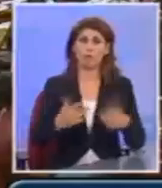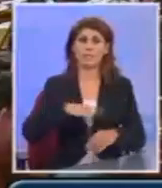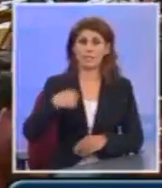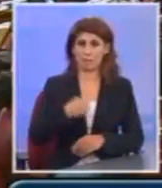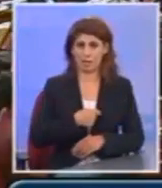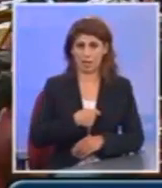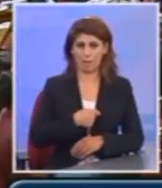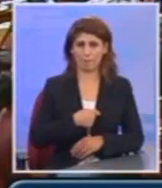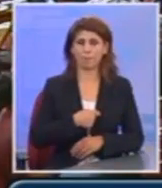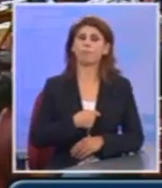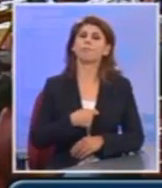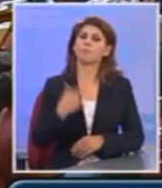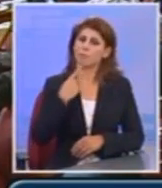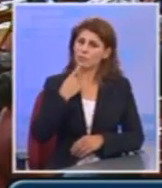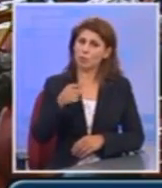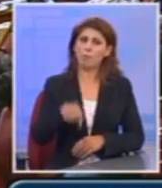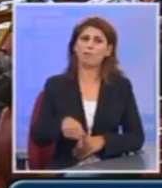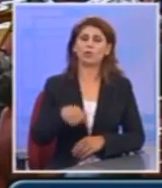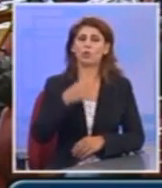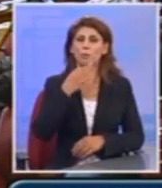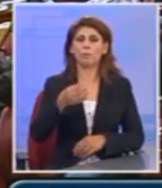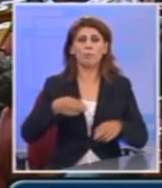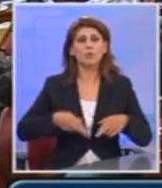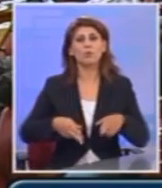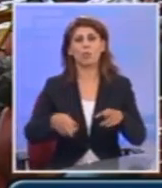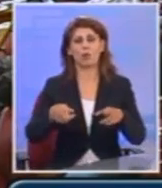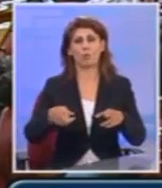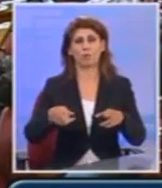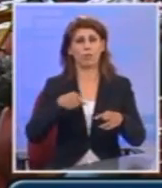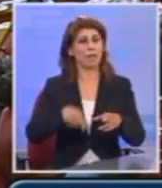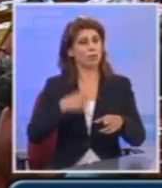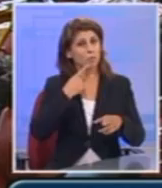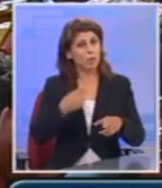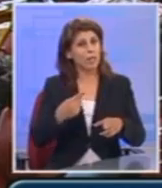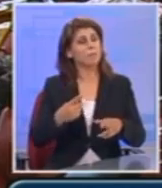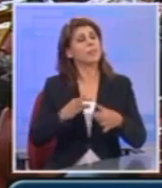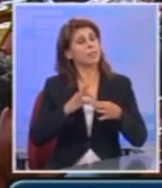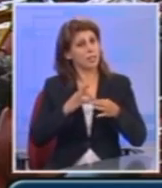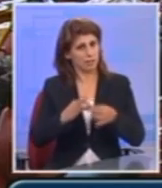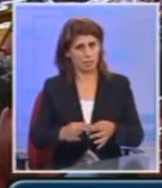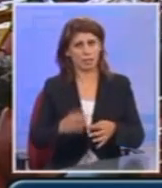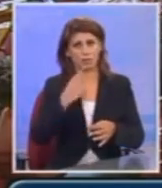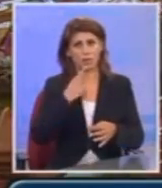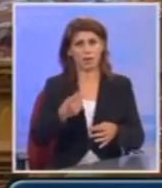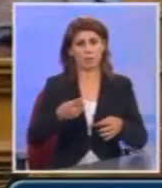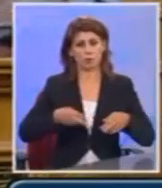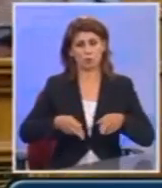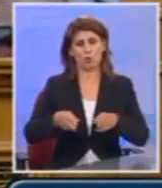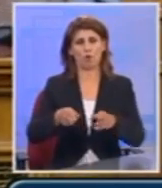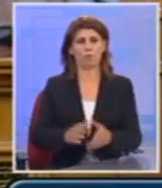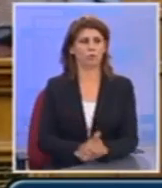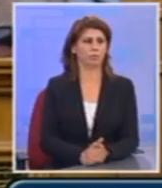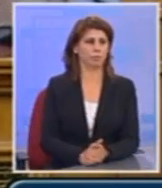ισπανία να ειπωθεί αυτό που λέγαμε εμείς στους δρόμους αυτό που λέγαμε και συνεχίζουμε να λέμε στους